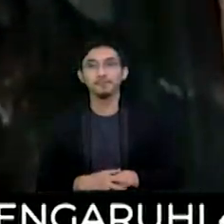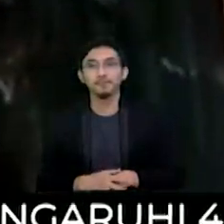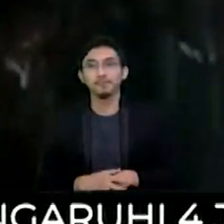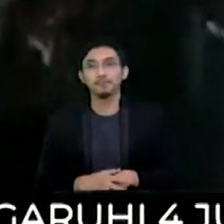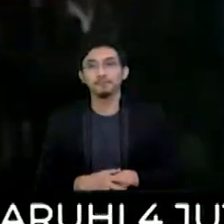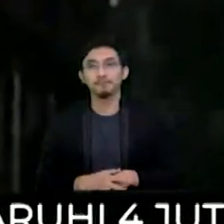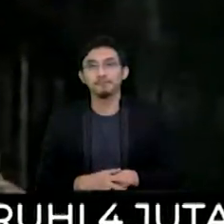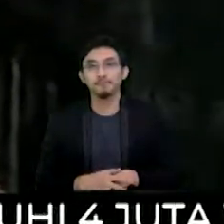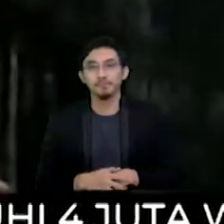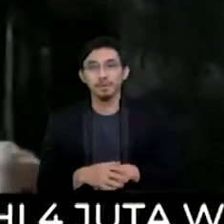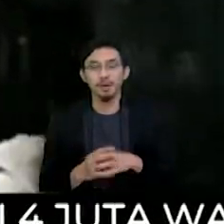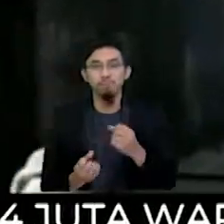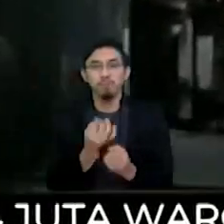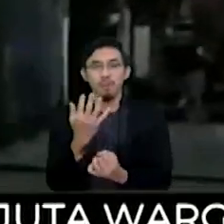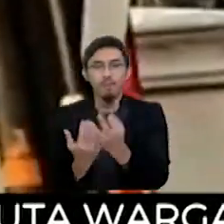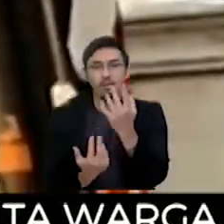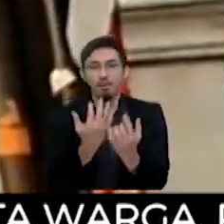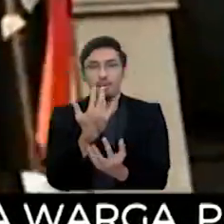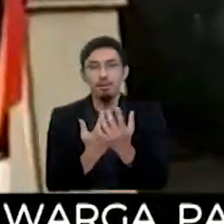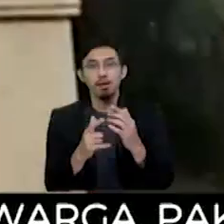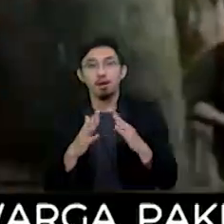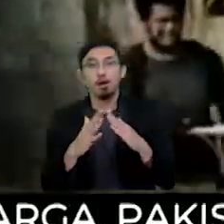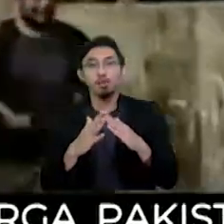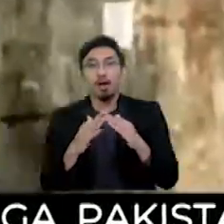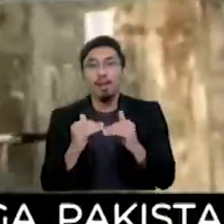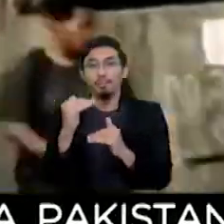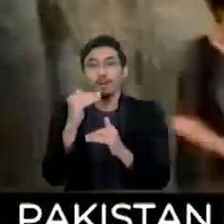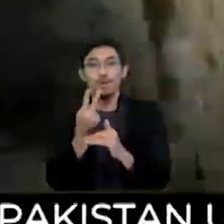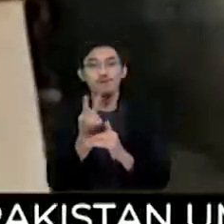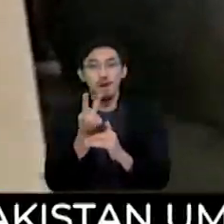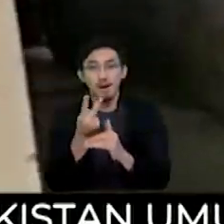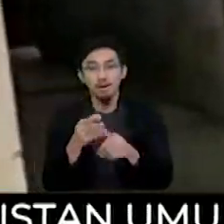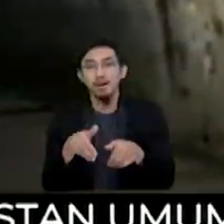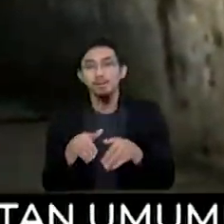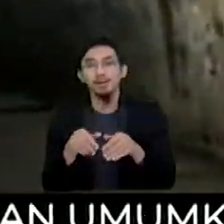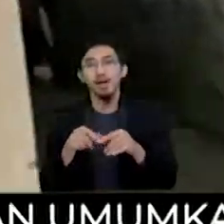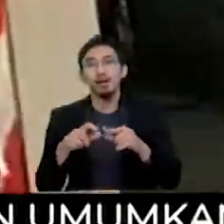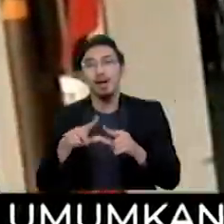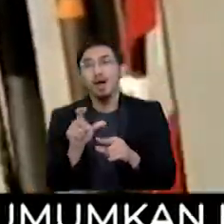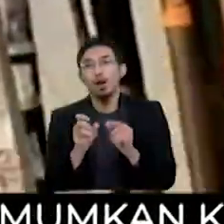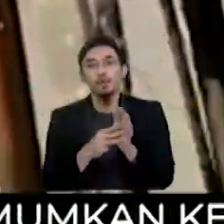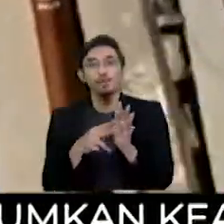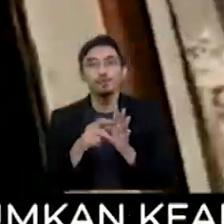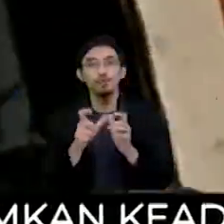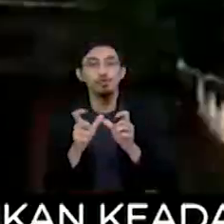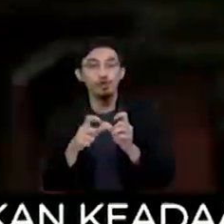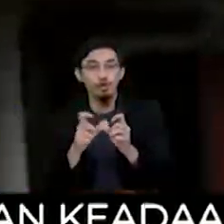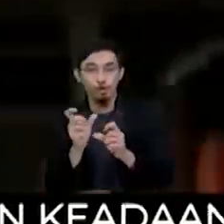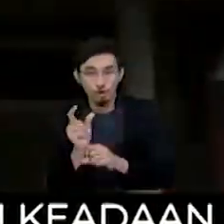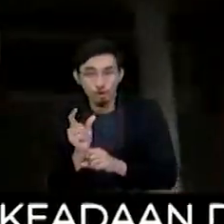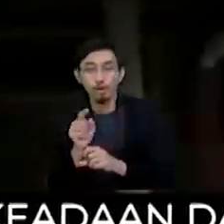Asap tebal membubung tinggi dari sebuah rumah berlantai dua yang terbakar di Jalan Masjid Al-Wudso, Pondok Bambu, Duren Sawit, Jakarta Timur, Sabtu